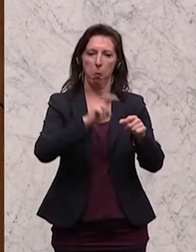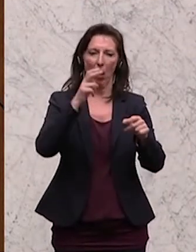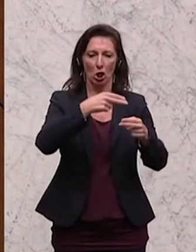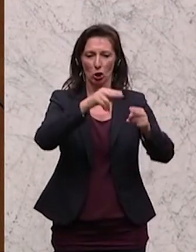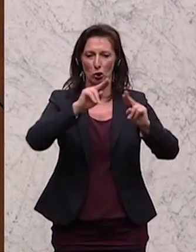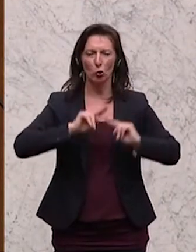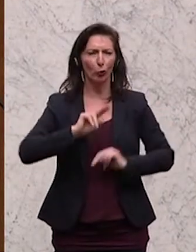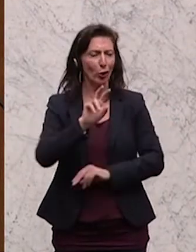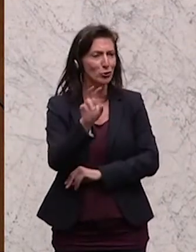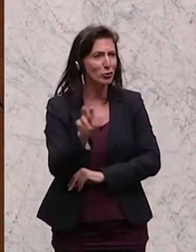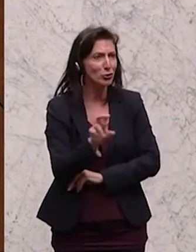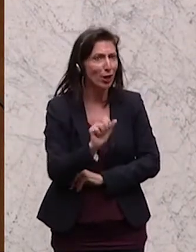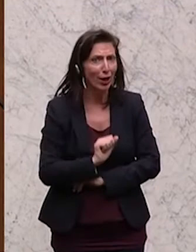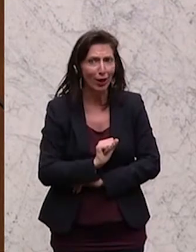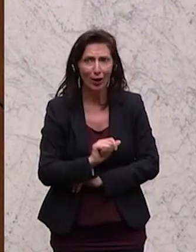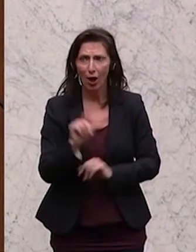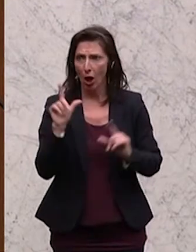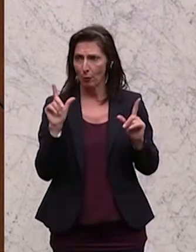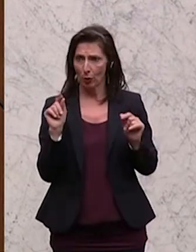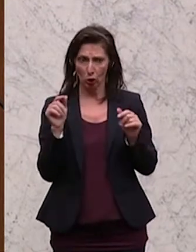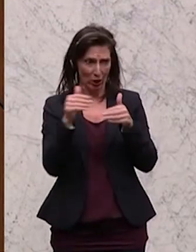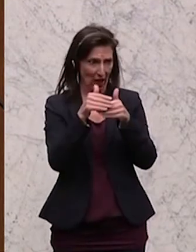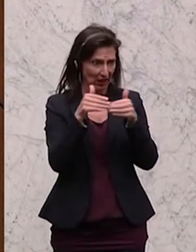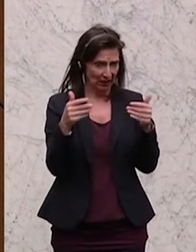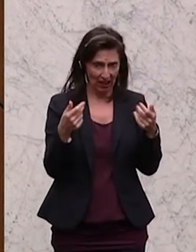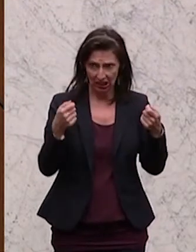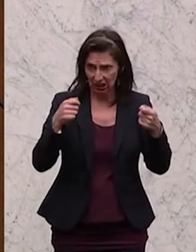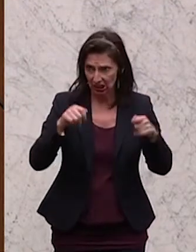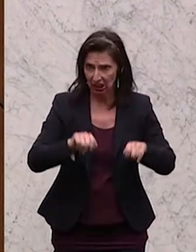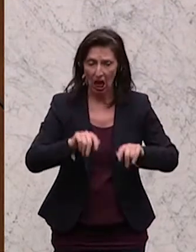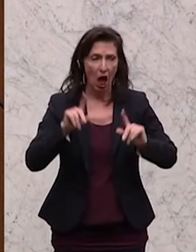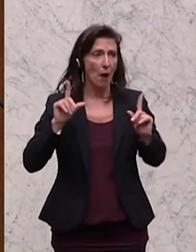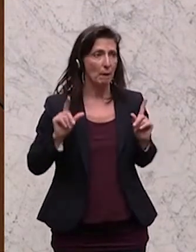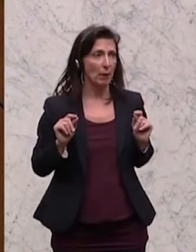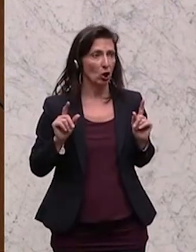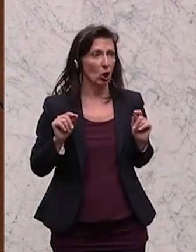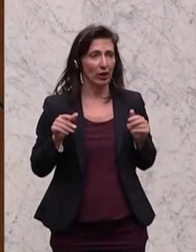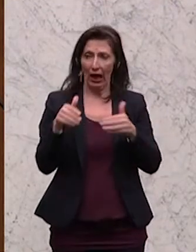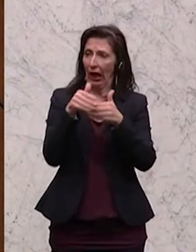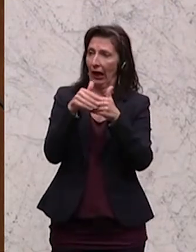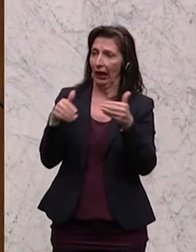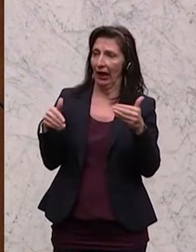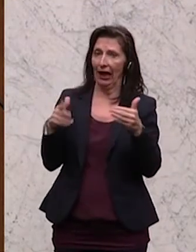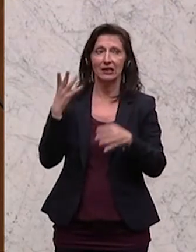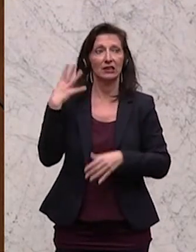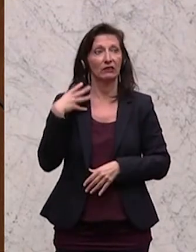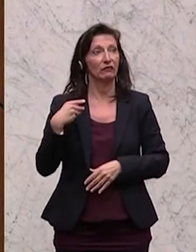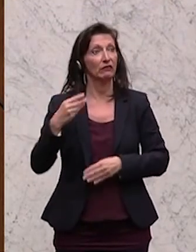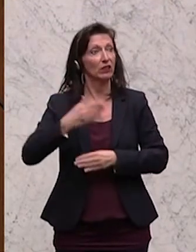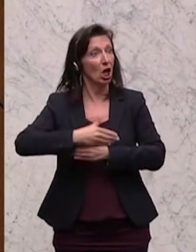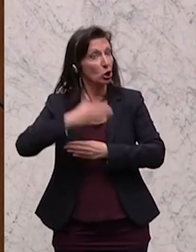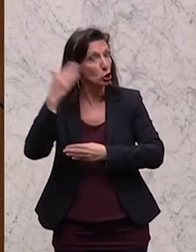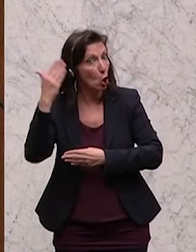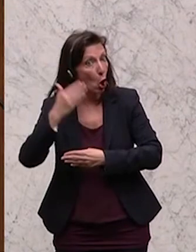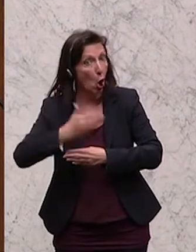das heißt Binnengrenzen schließen, das heißt wieder Zölle an den Grenzen. Sagen Sie es